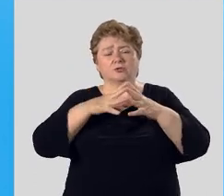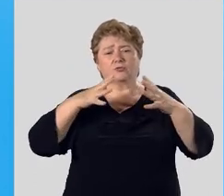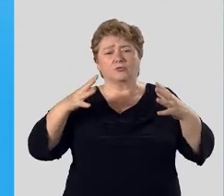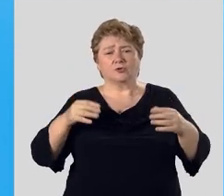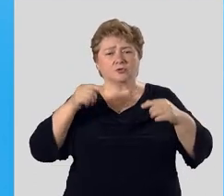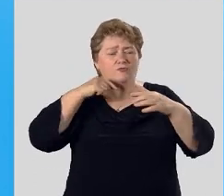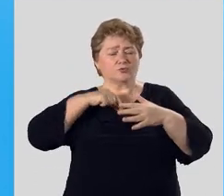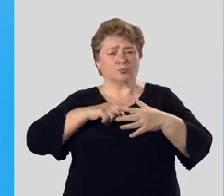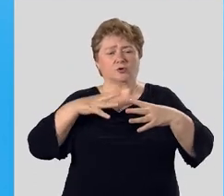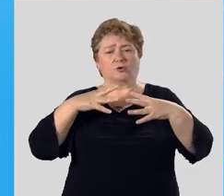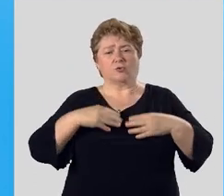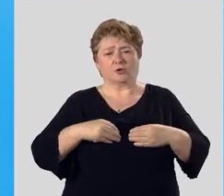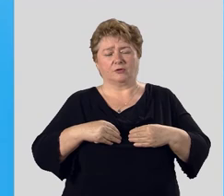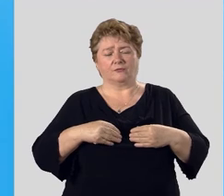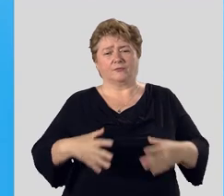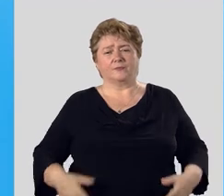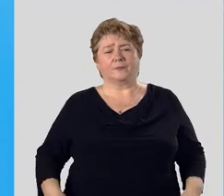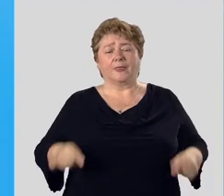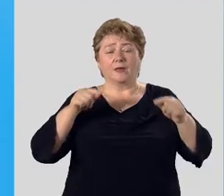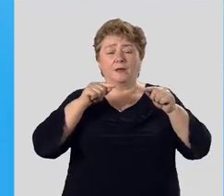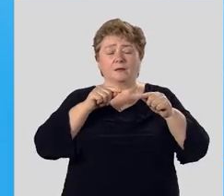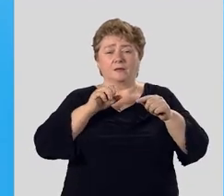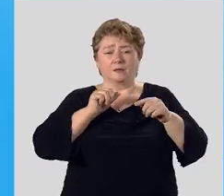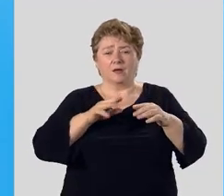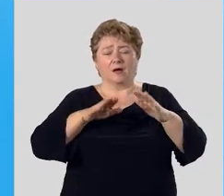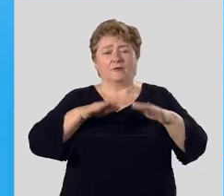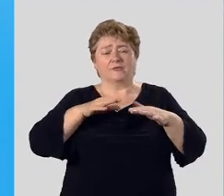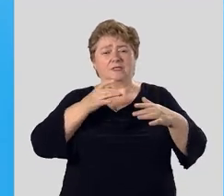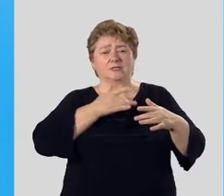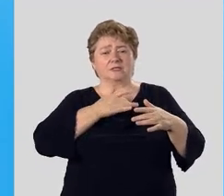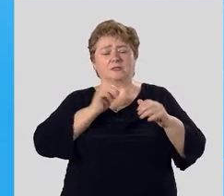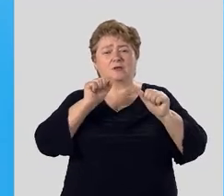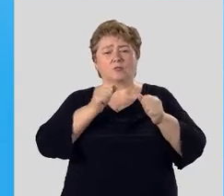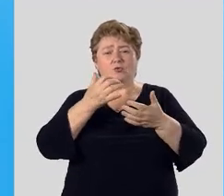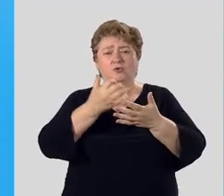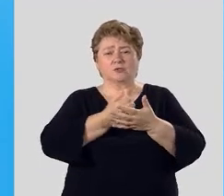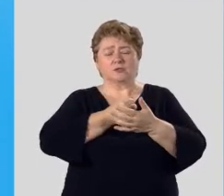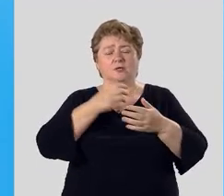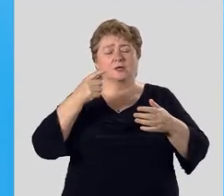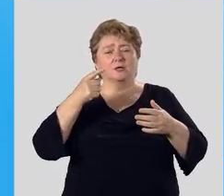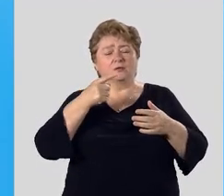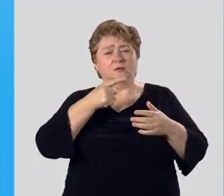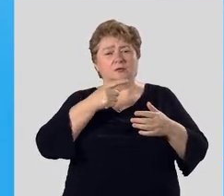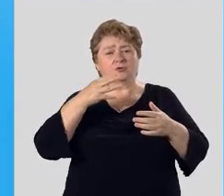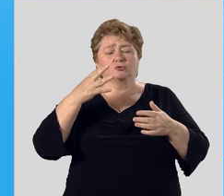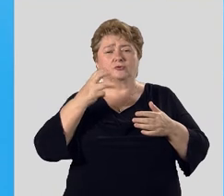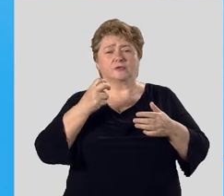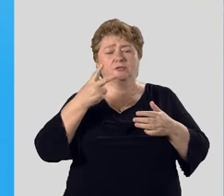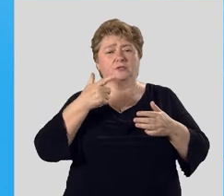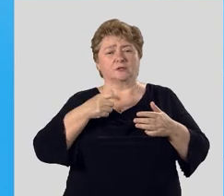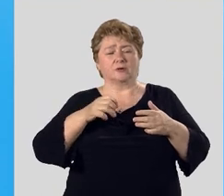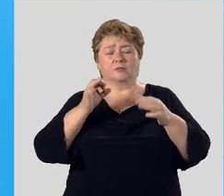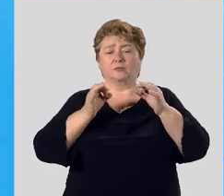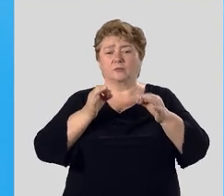увеличение внутренних органов. Так, вес сердца может достигать 1200 грамм, при